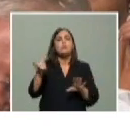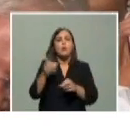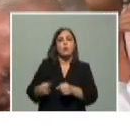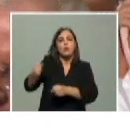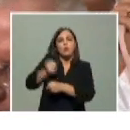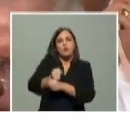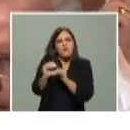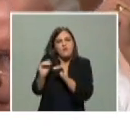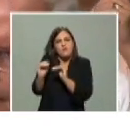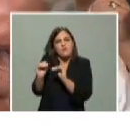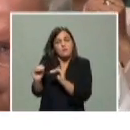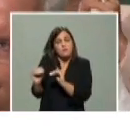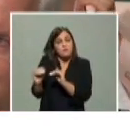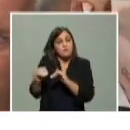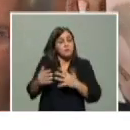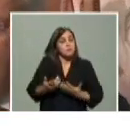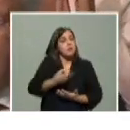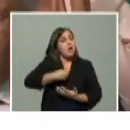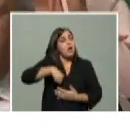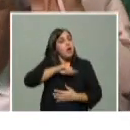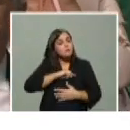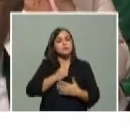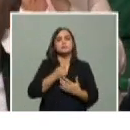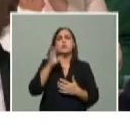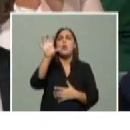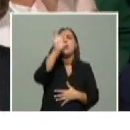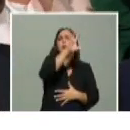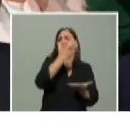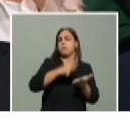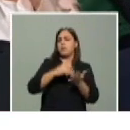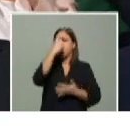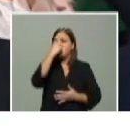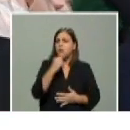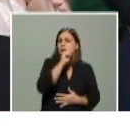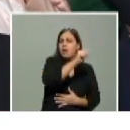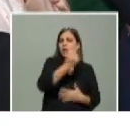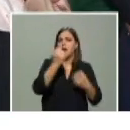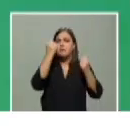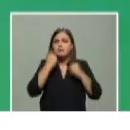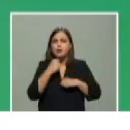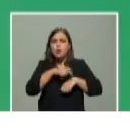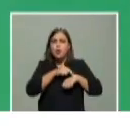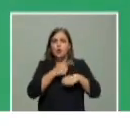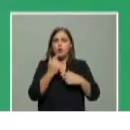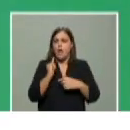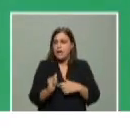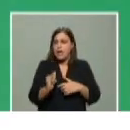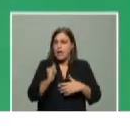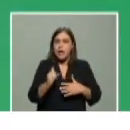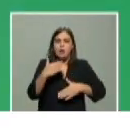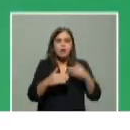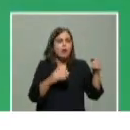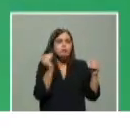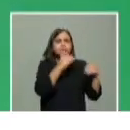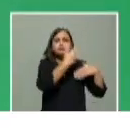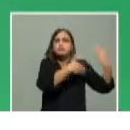ότι καταστράφηκε και το αρχείο του Νίκου Ανδρουλάκη εκείνη την ημέρα. Εδώ τώρα να εξηγήσουμε στους τηλεθεατές μας, γιατί μπορεί να μπερδεύονται πολύ,